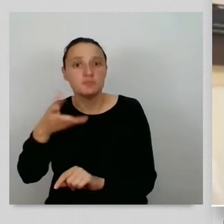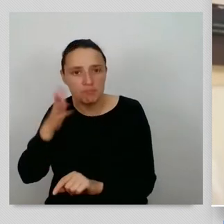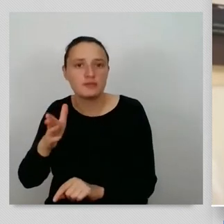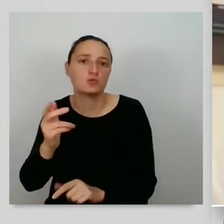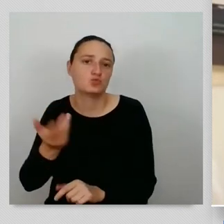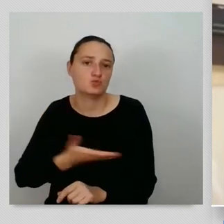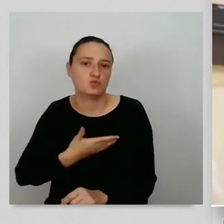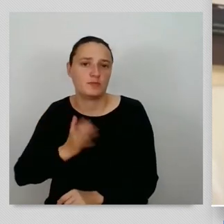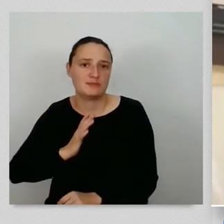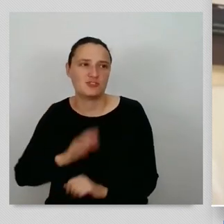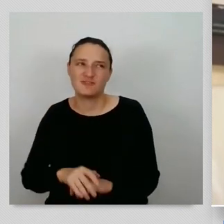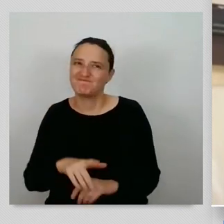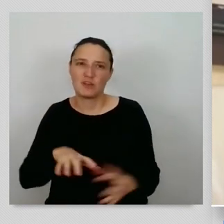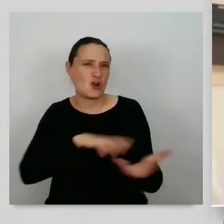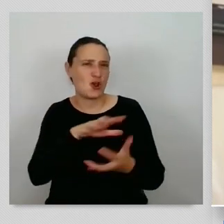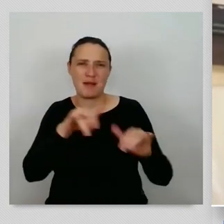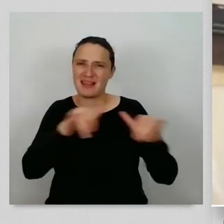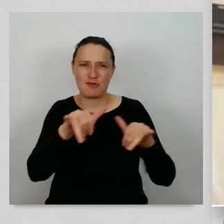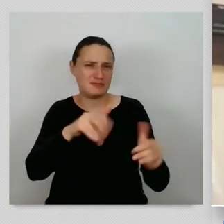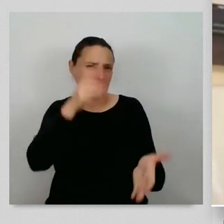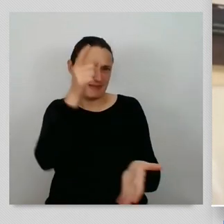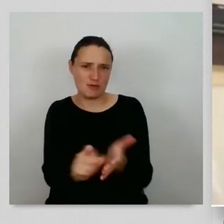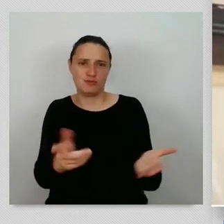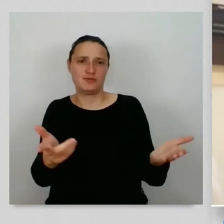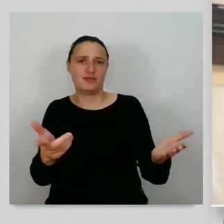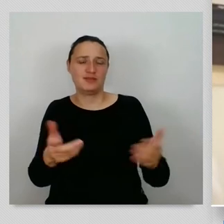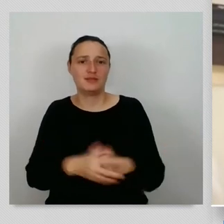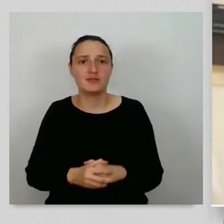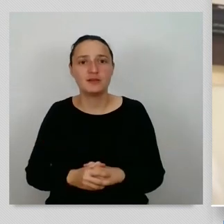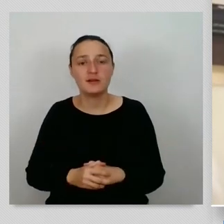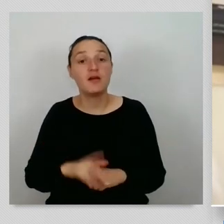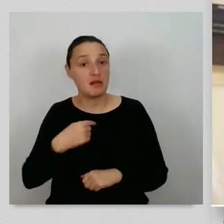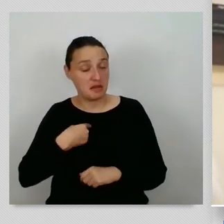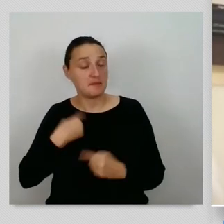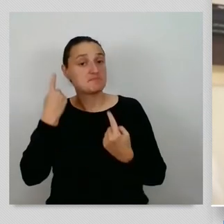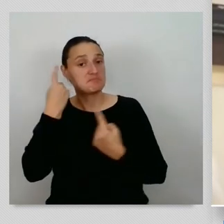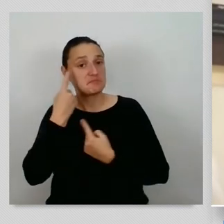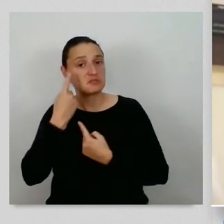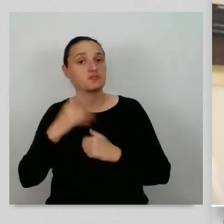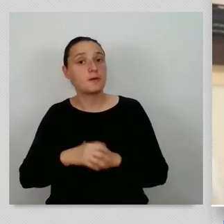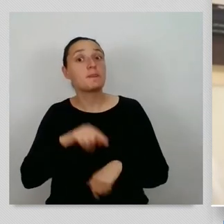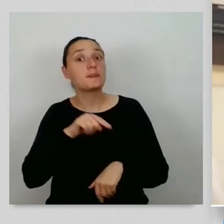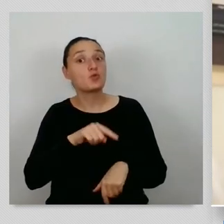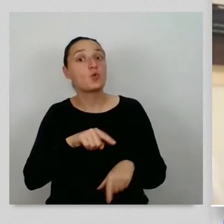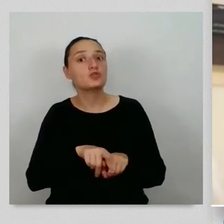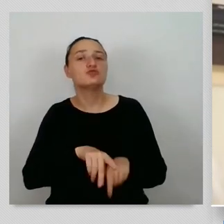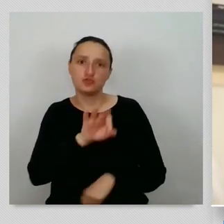tej koordynacji globalnej, która jest tak potrzebna, ale uważam, że to jest także szansa